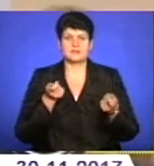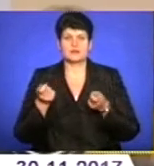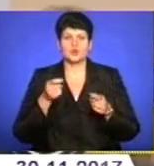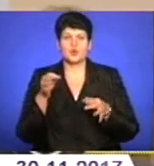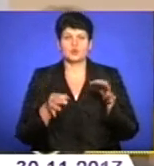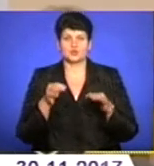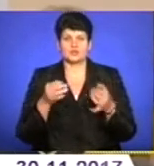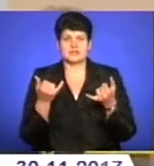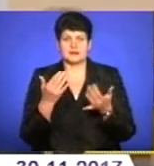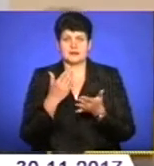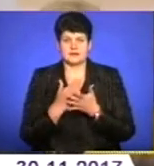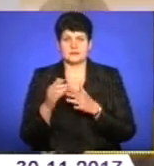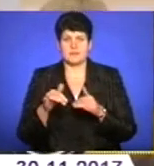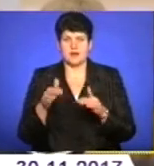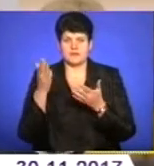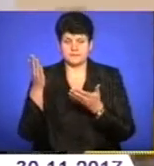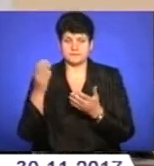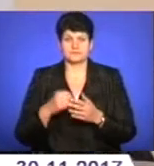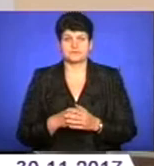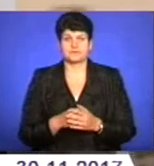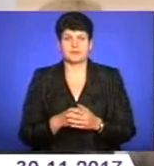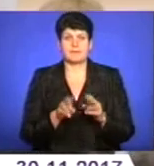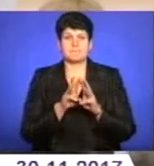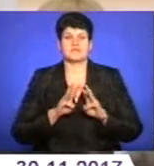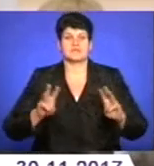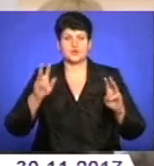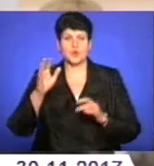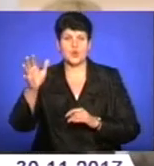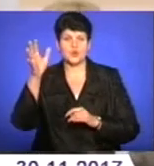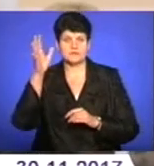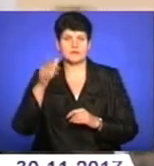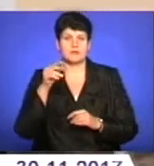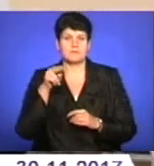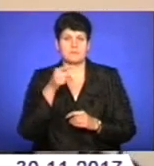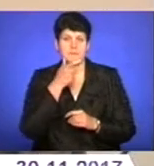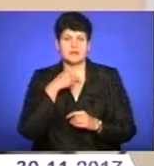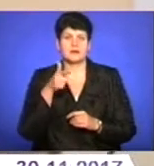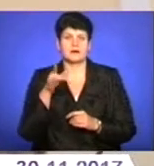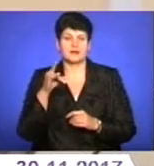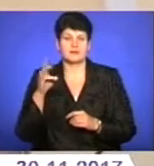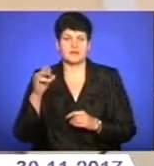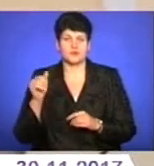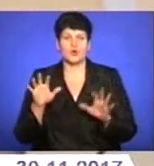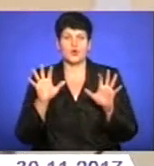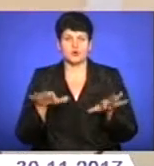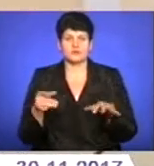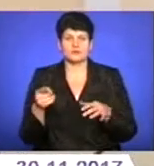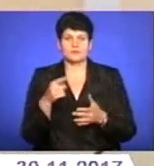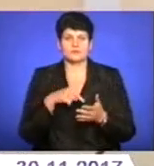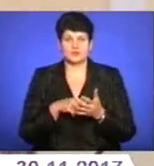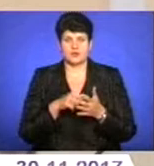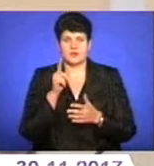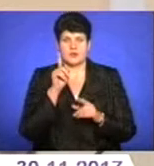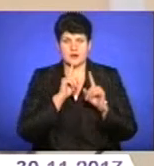де зараз перебуває справа, міністру освіти і науки пані Гриневич, а також голові Тернопільської міської ради пану